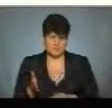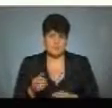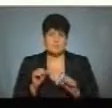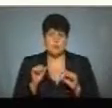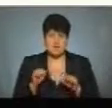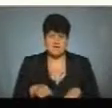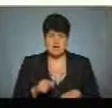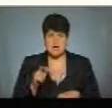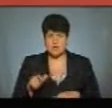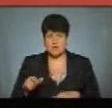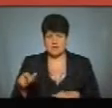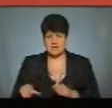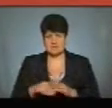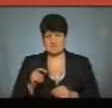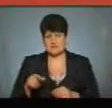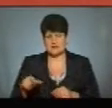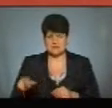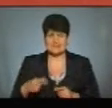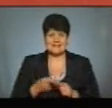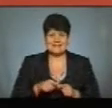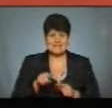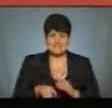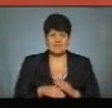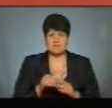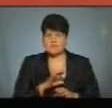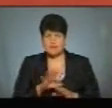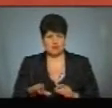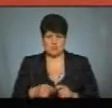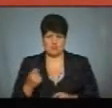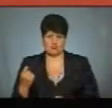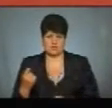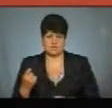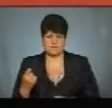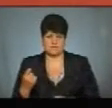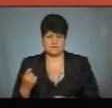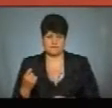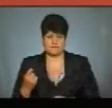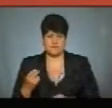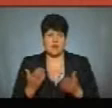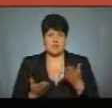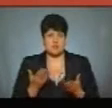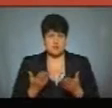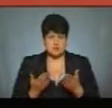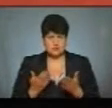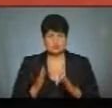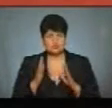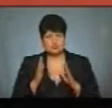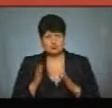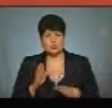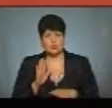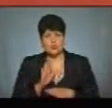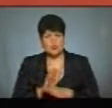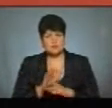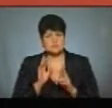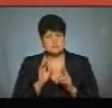щоб права громадян, виборців на цих виборах там не були порушені. Якщо буде